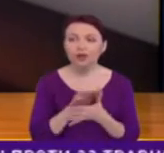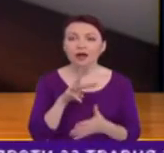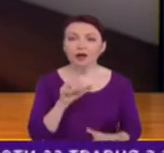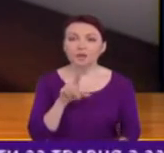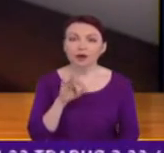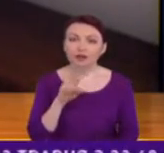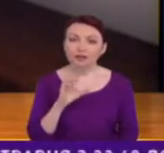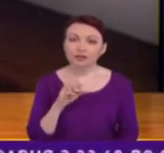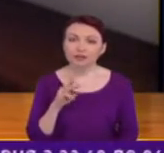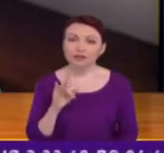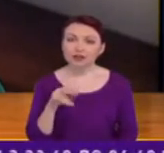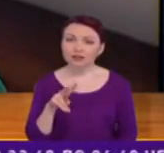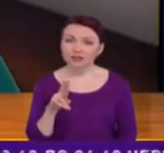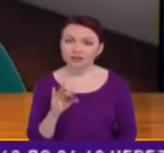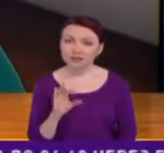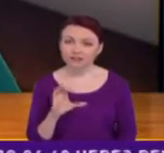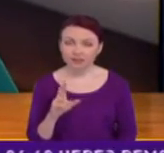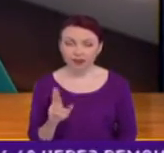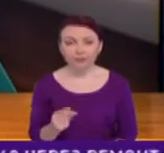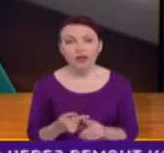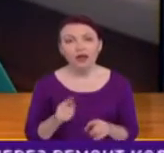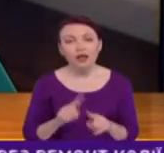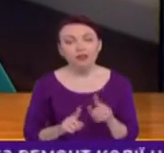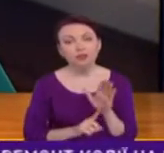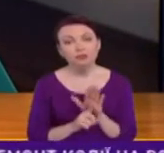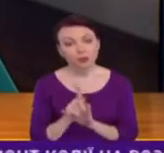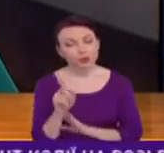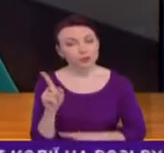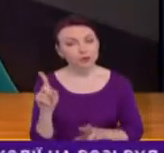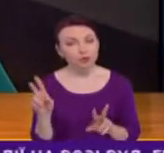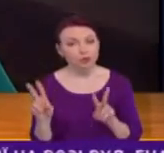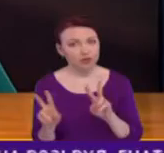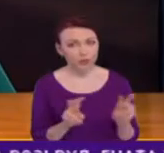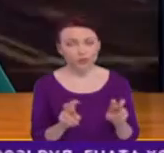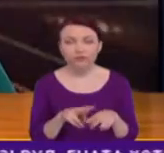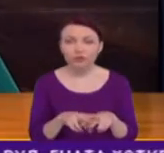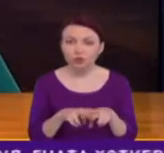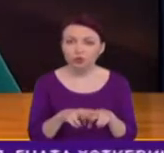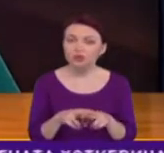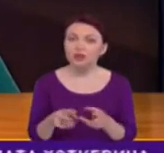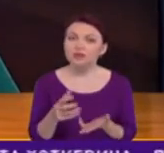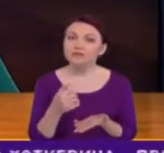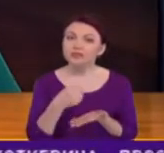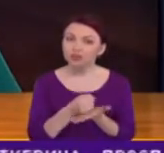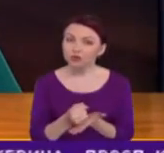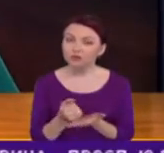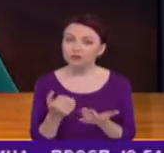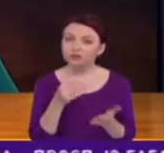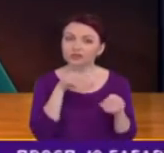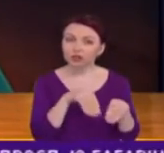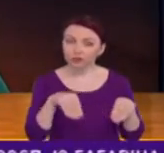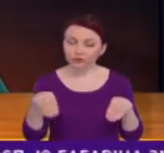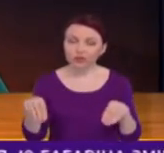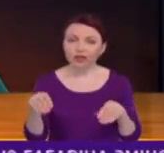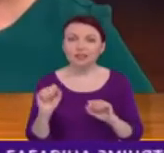Марина Стрелківська. Отже, пане Сергію, розпочнемо ми ось з якої теми. В столиці встановлюють активно зараз захисні стовпчики